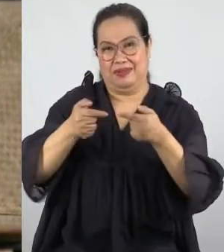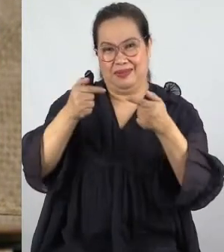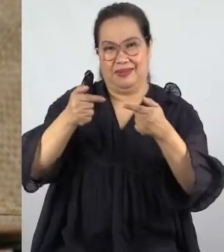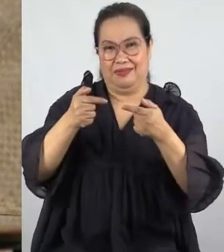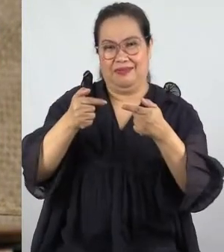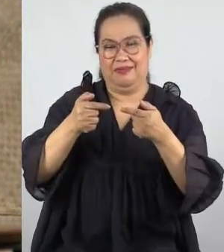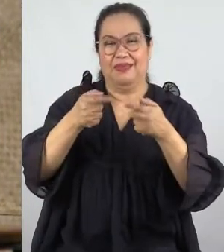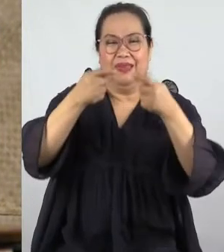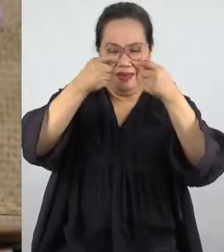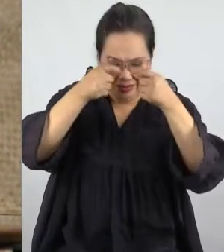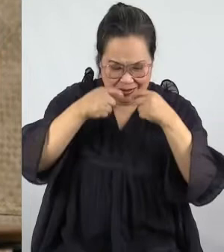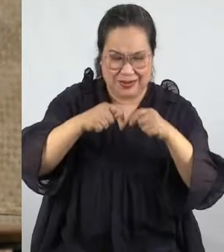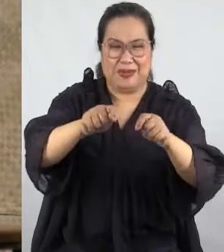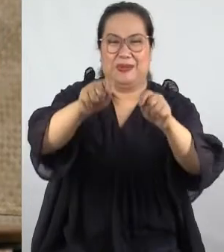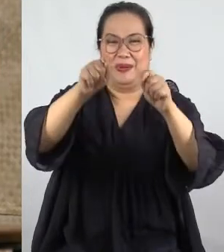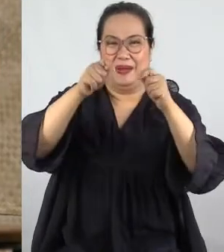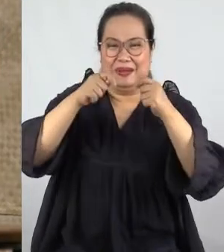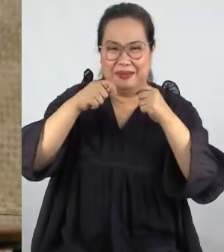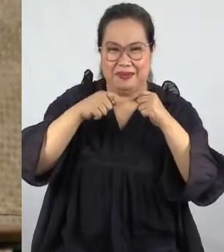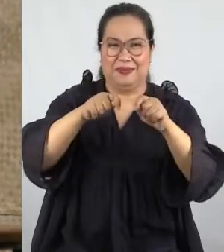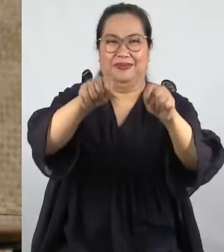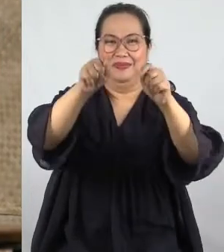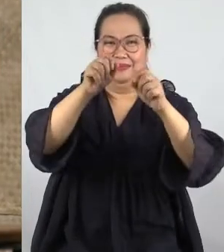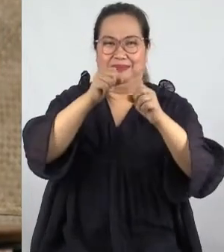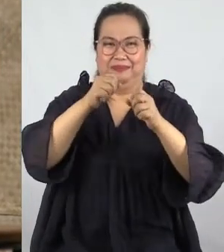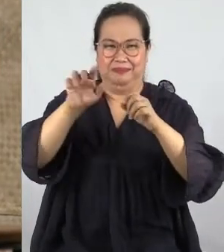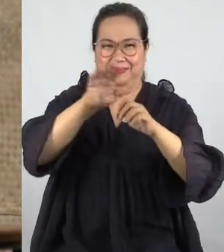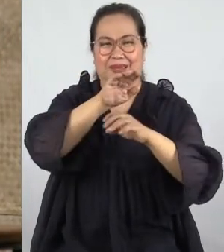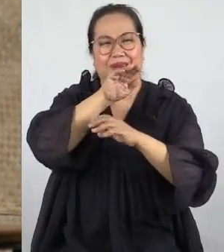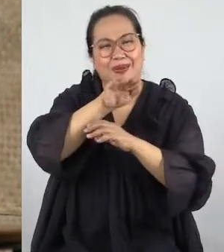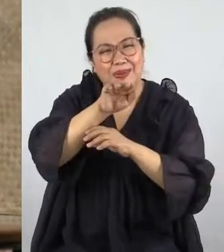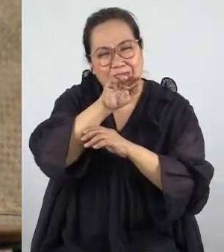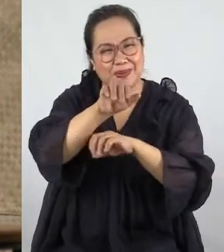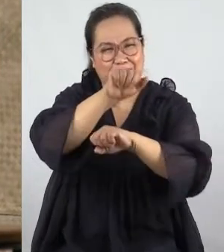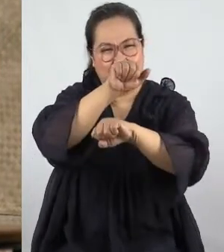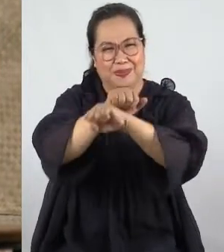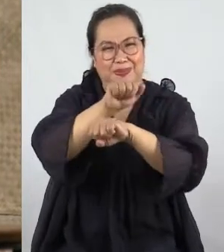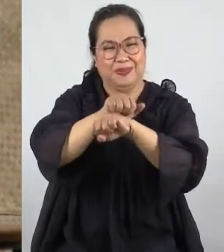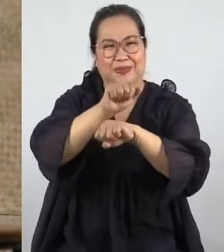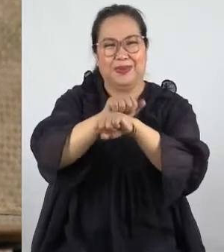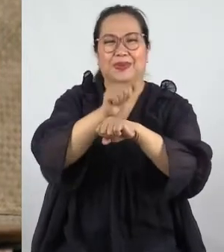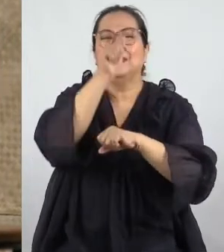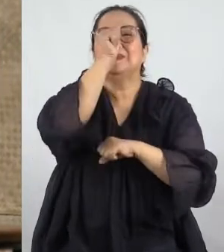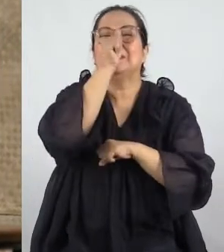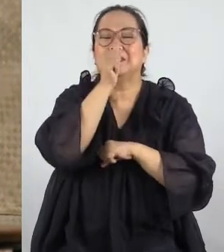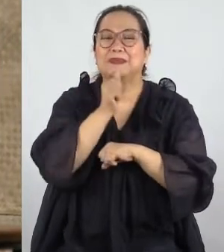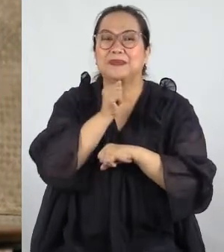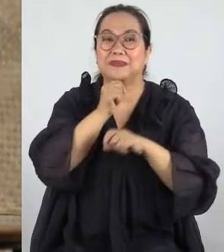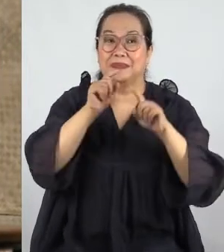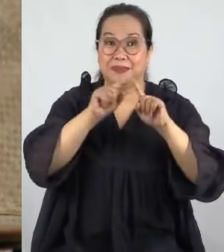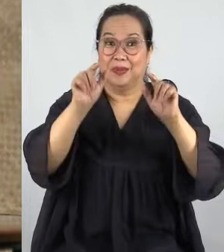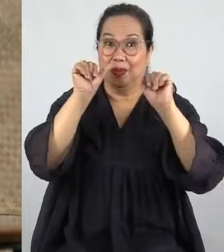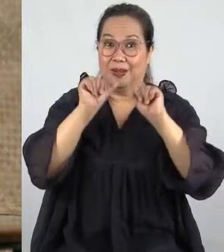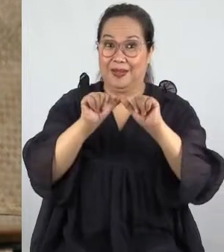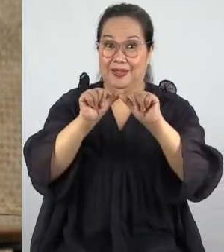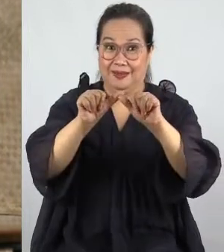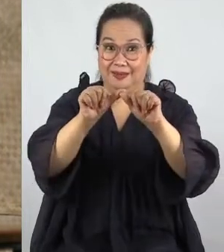ay nagsumikap, sila ay nakibaka, sila ay nagdusa, ngunit nagpatuloy